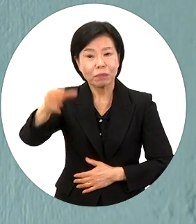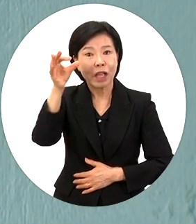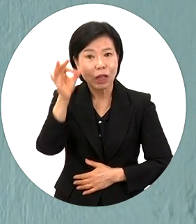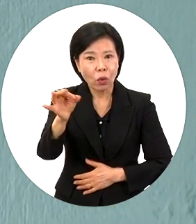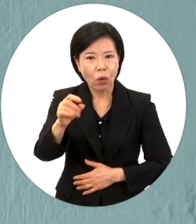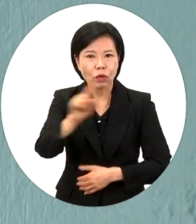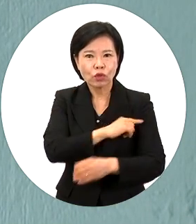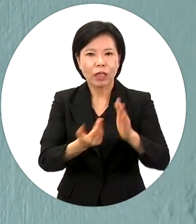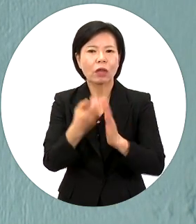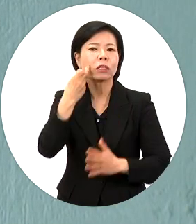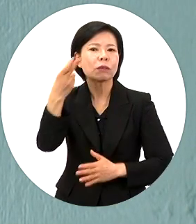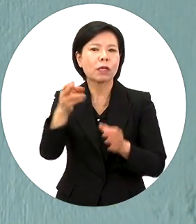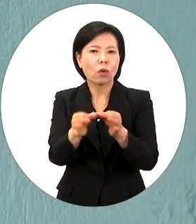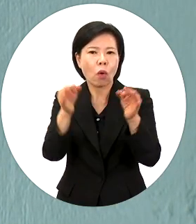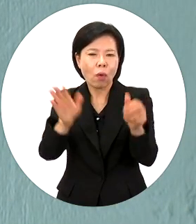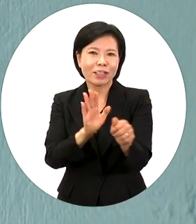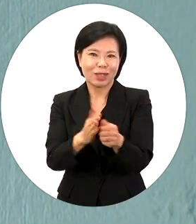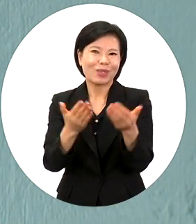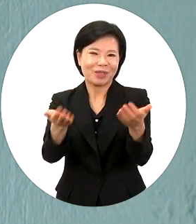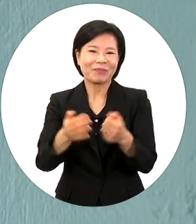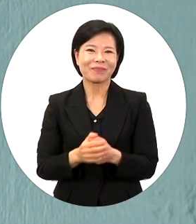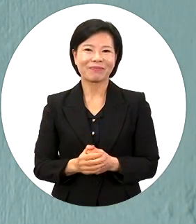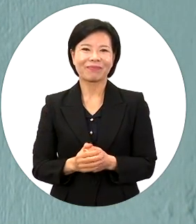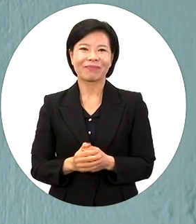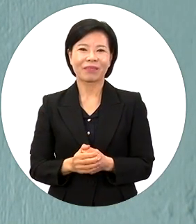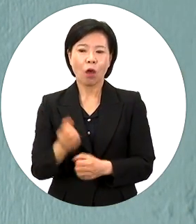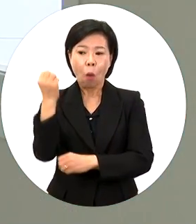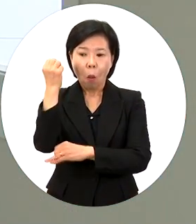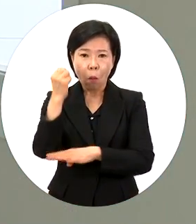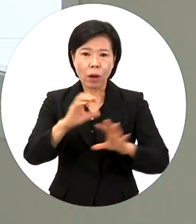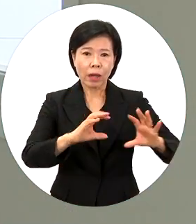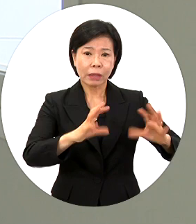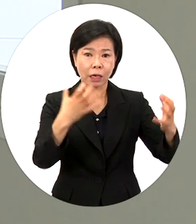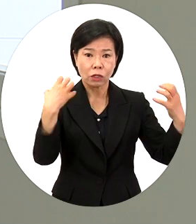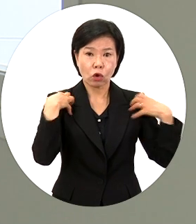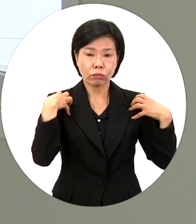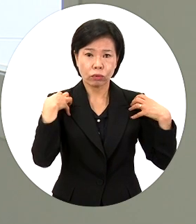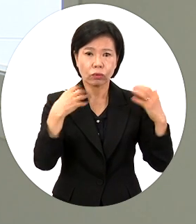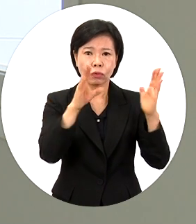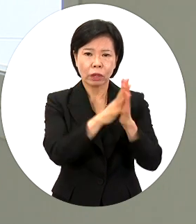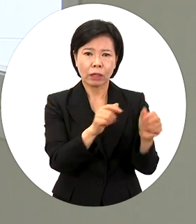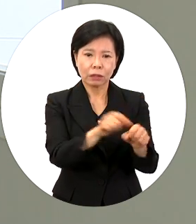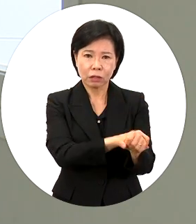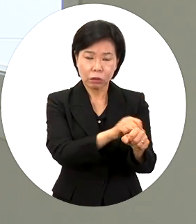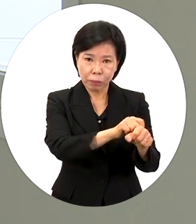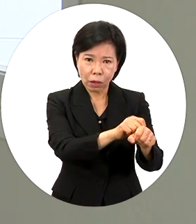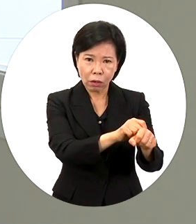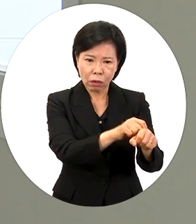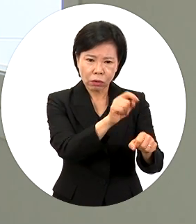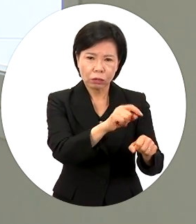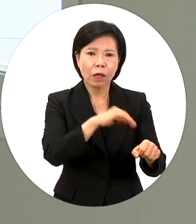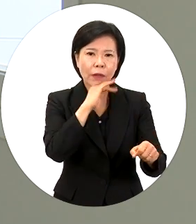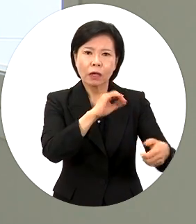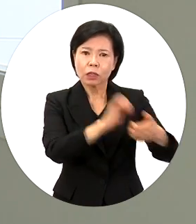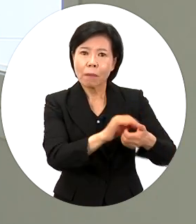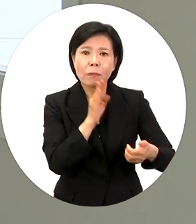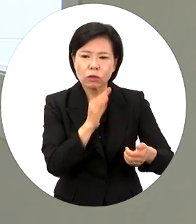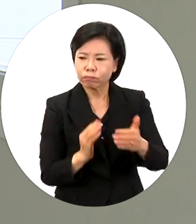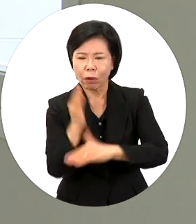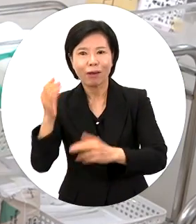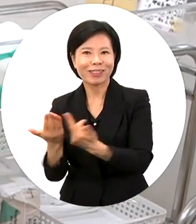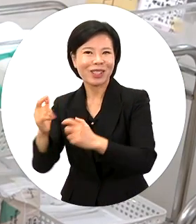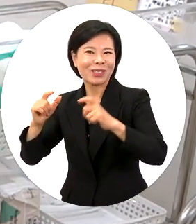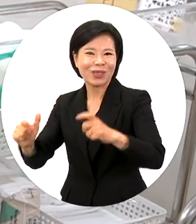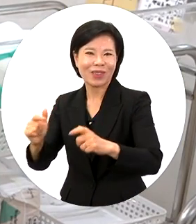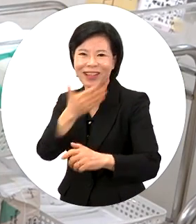원의 임차료를 최대 12개월간 지원하는데요. 기존 국토교통부 특별지원 정책의 연령 제한을